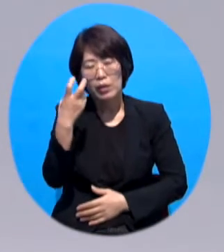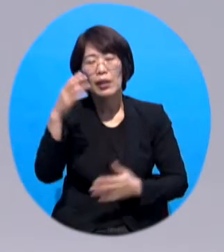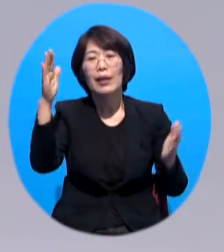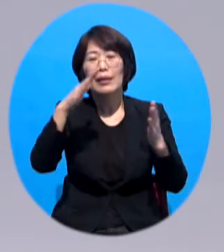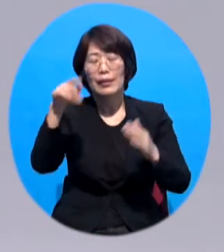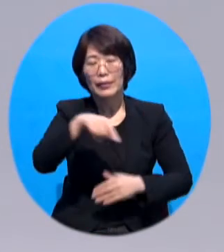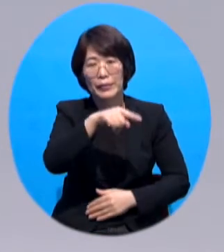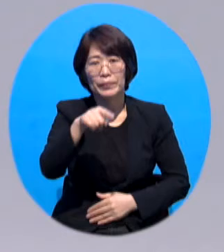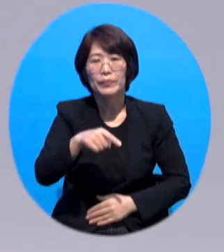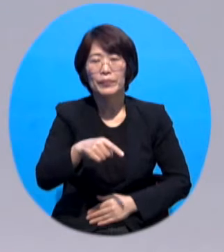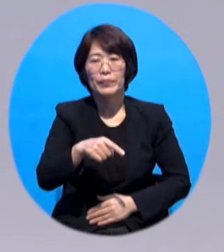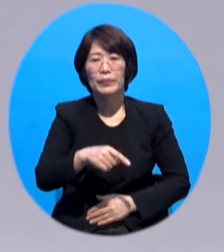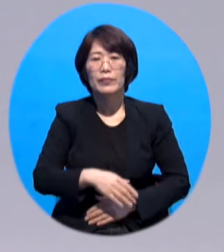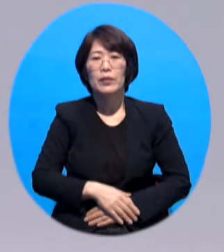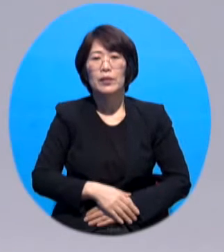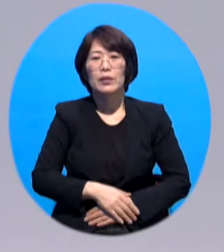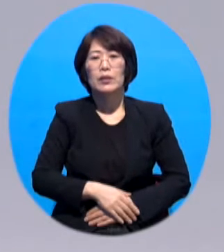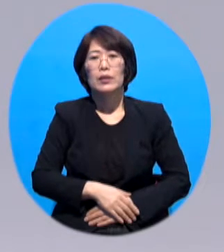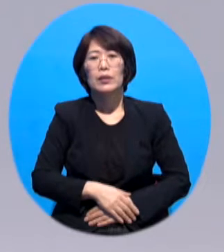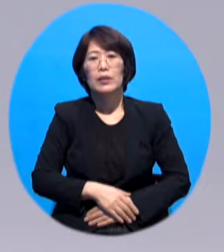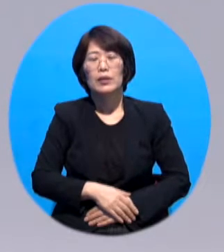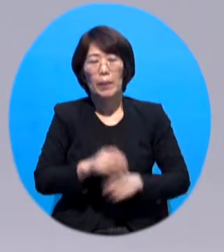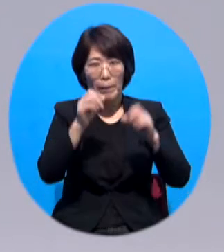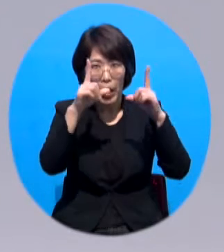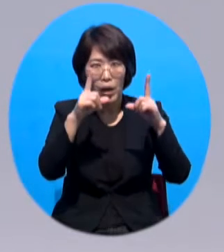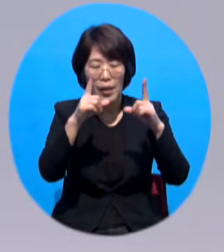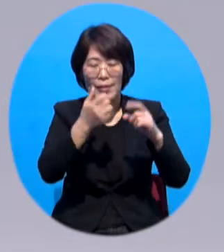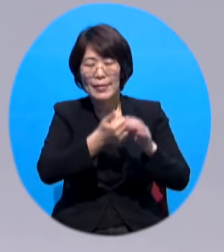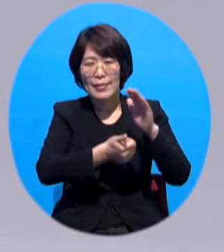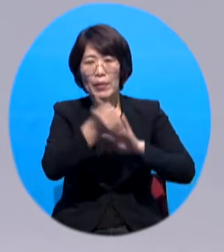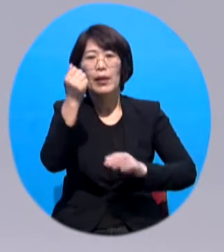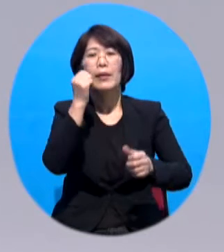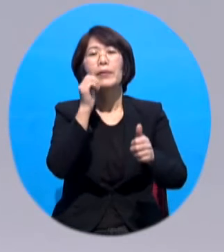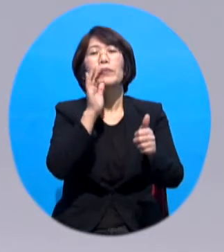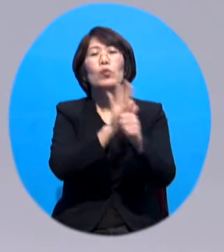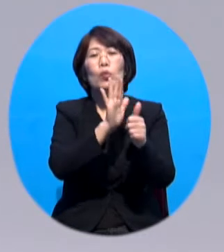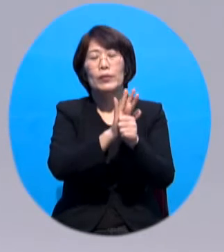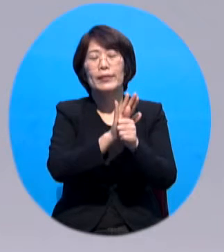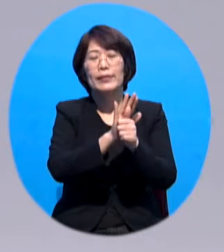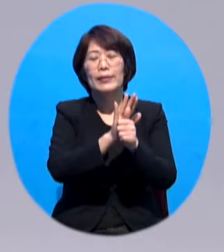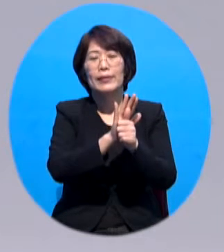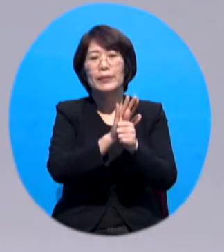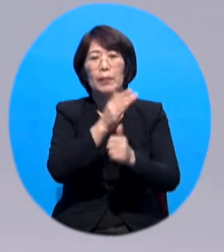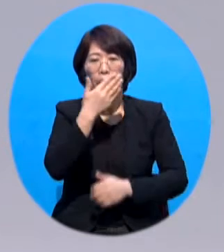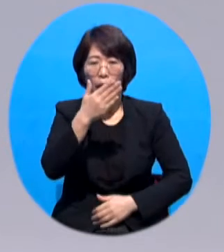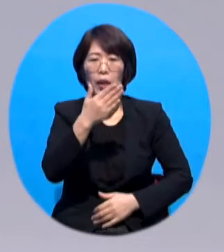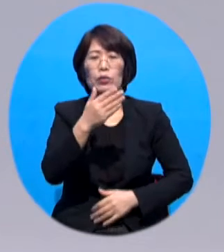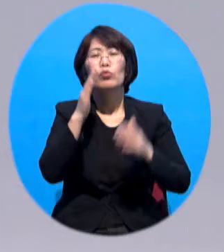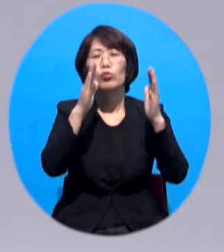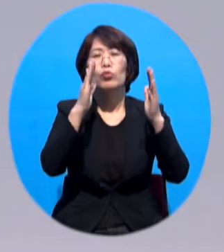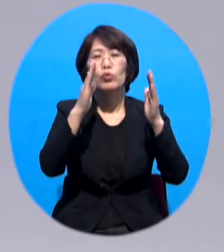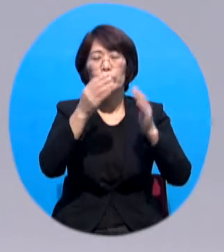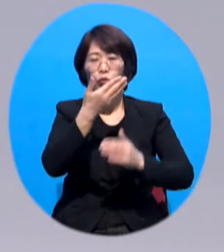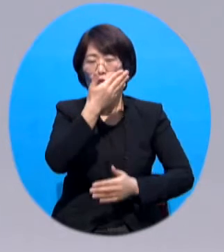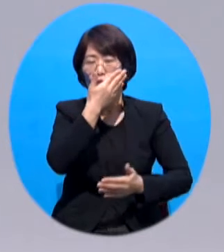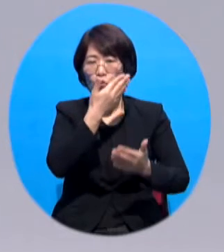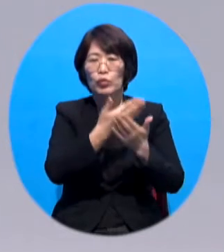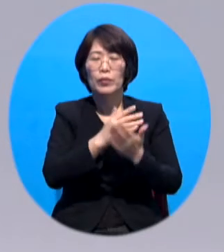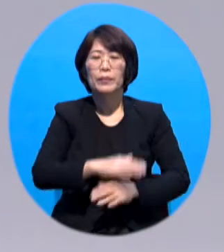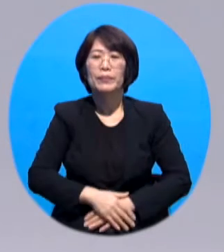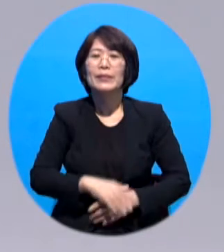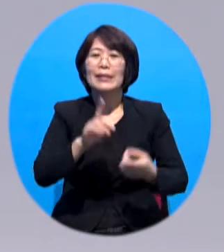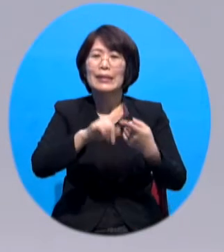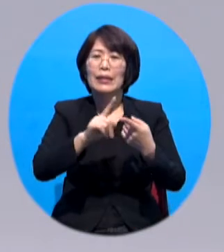를 불러 깨우고 희망을 만들어 둘 수 있는 그런 교육 그런 수업이 대단히 중요하다고 생각합니다 이부분 정말